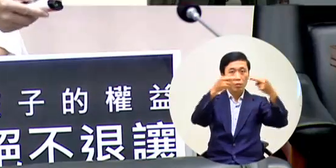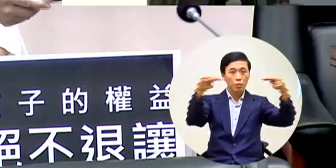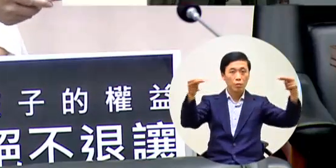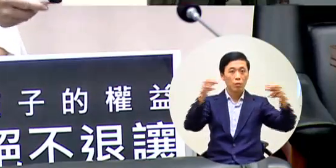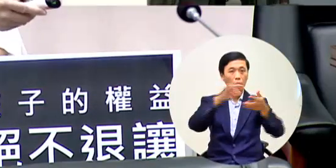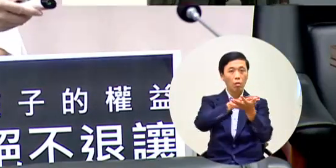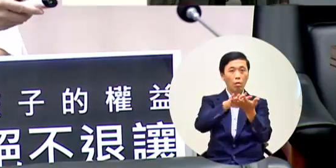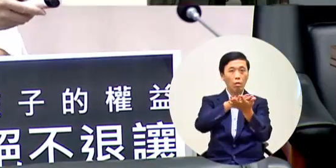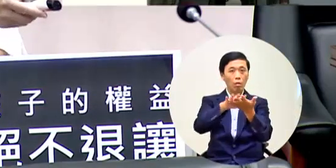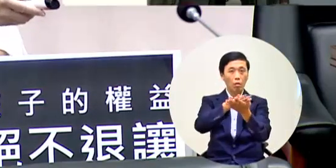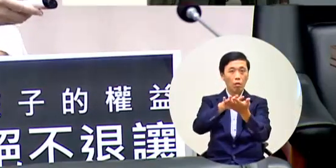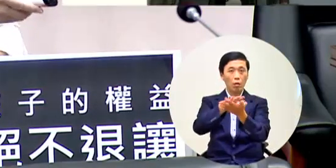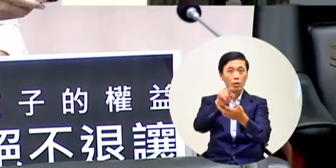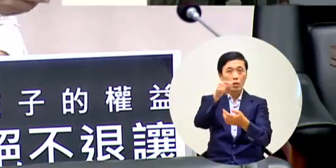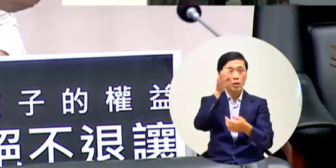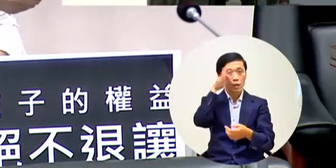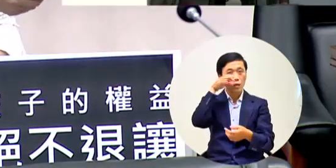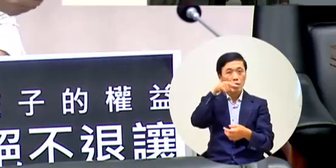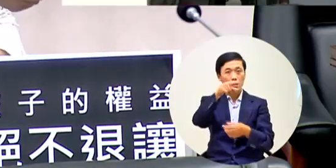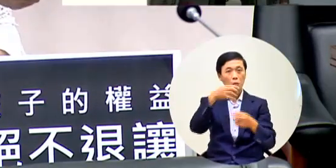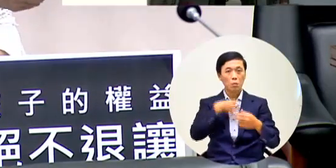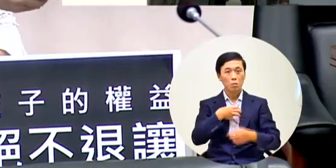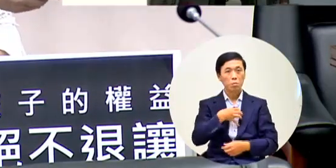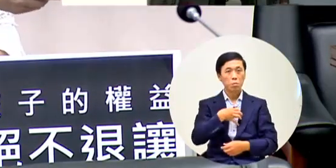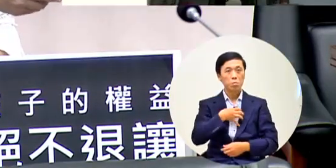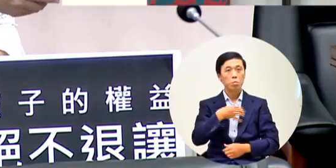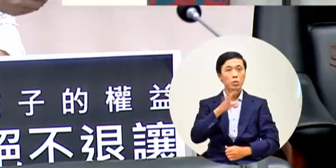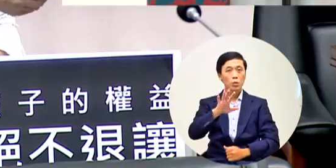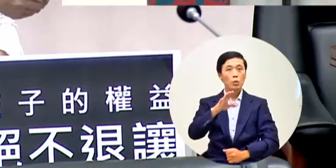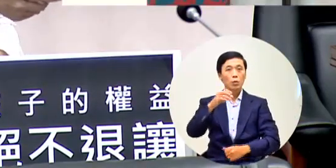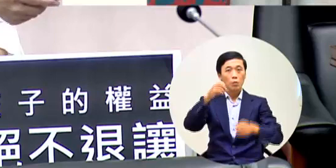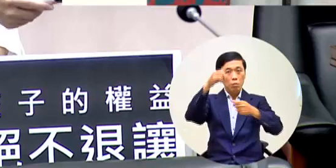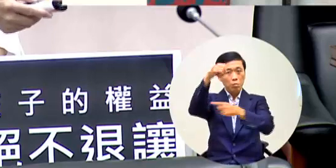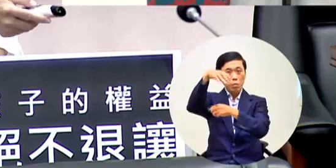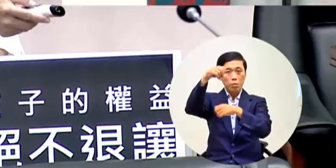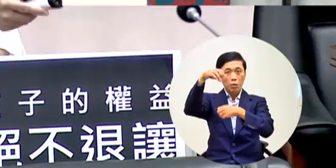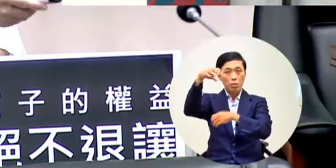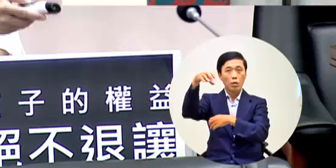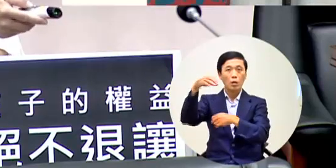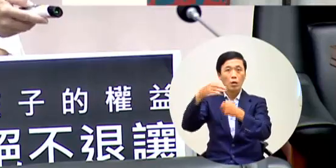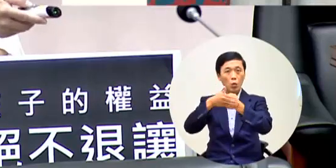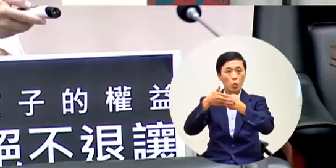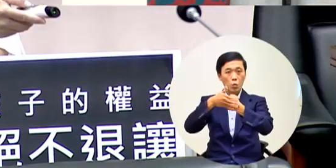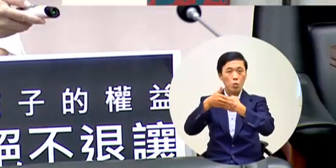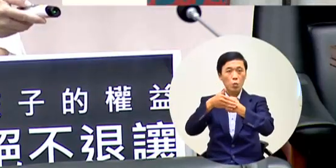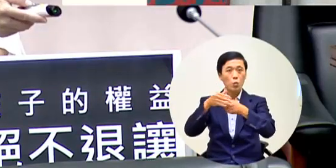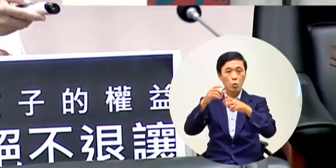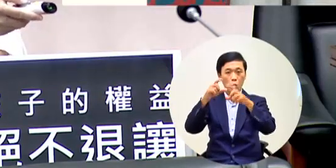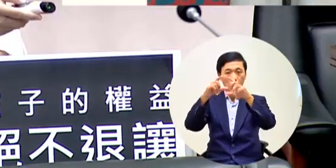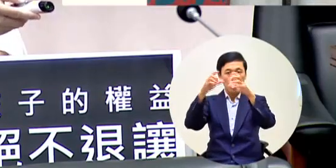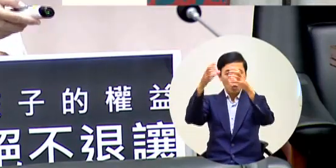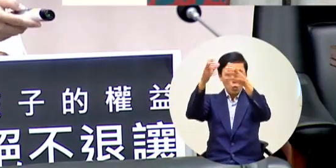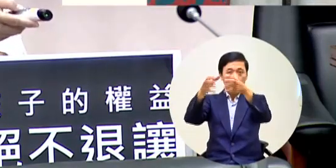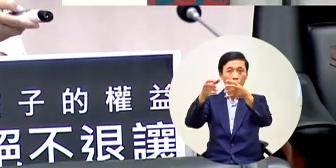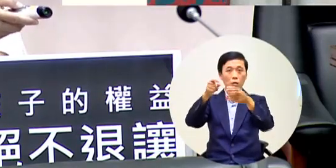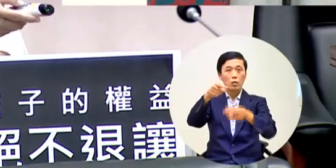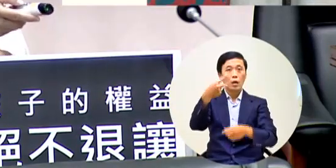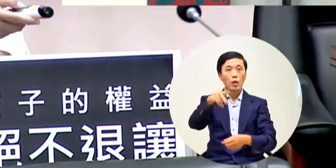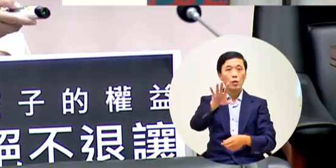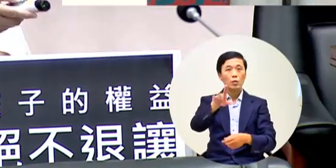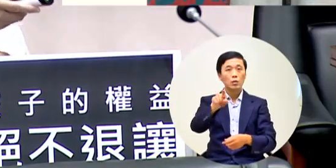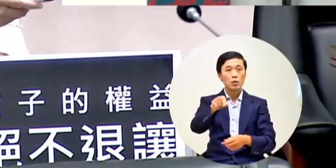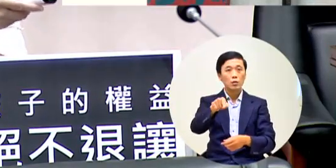啊，变成你看弄这样很危险啊，那个电灯都是互挂的，然后包括还有这一个，而且这么插